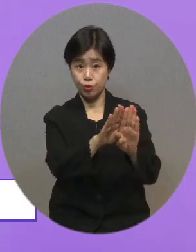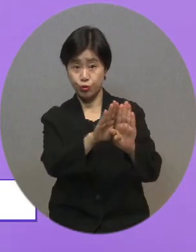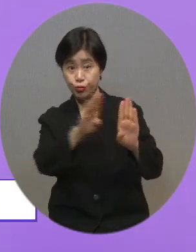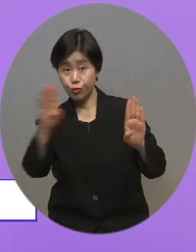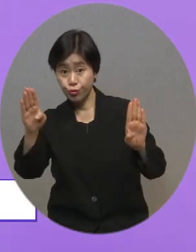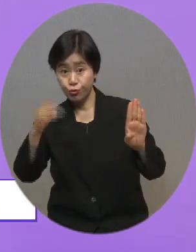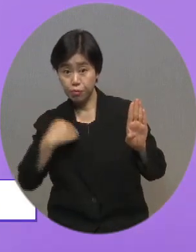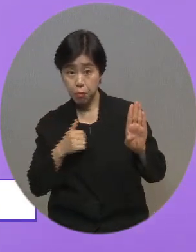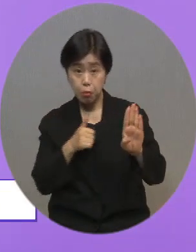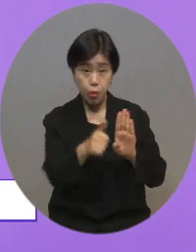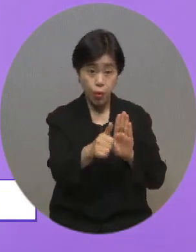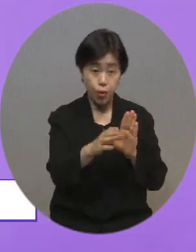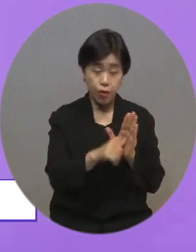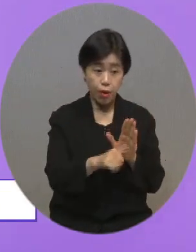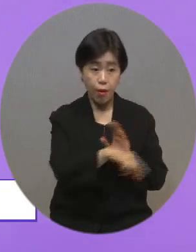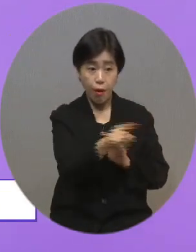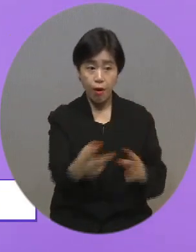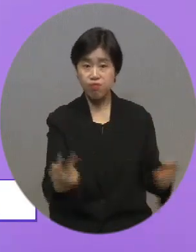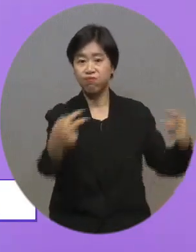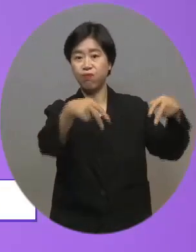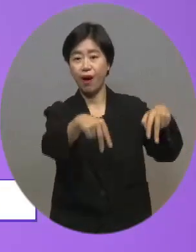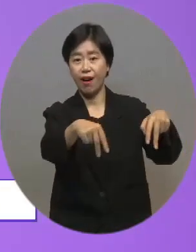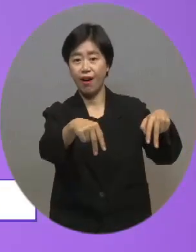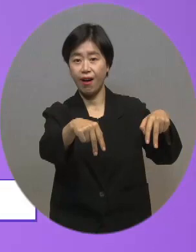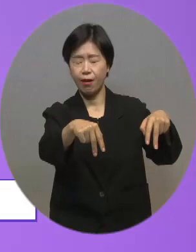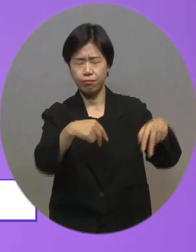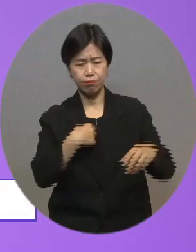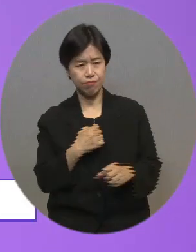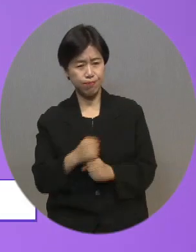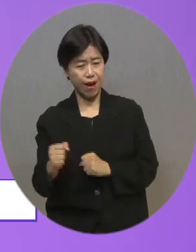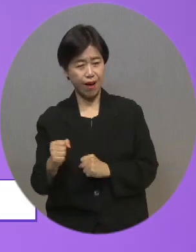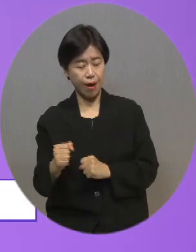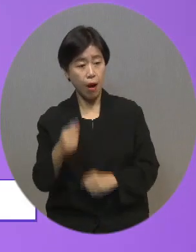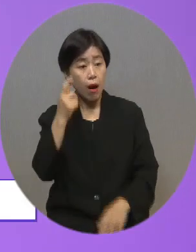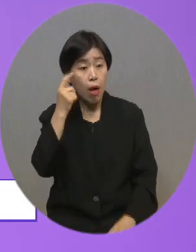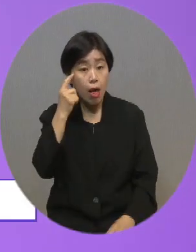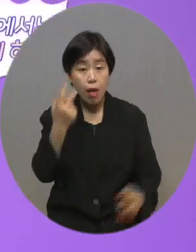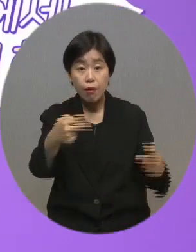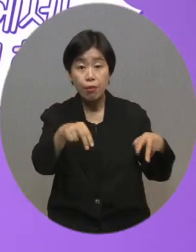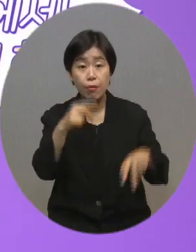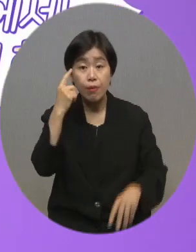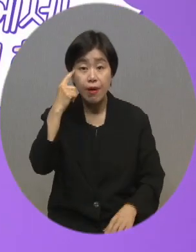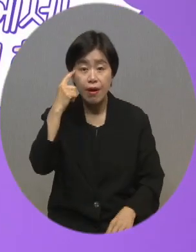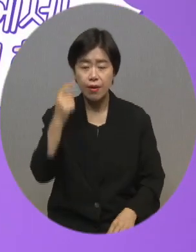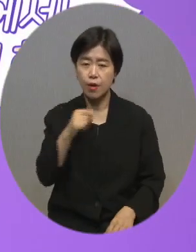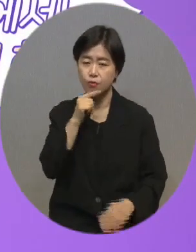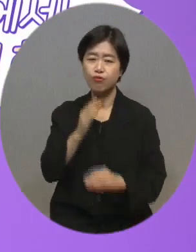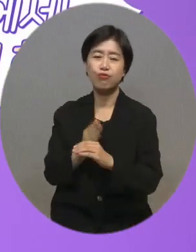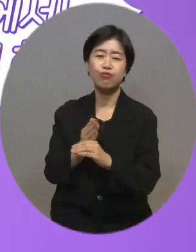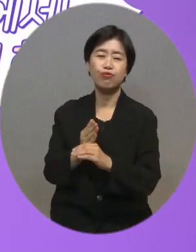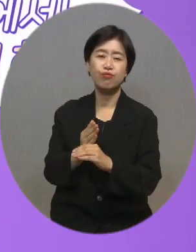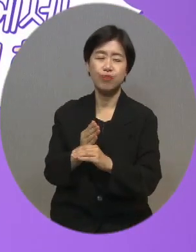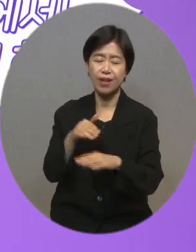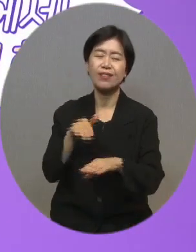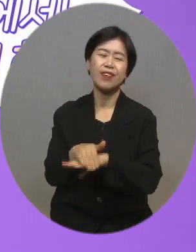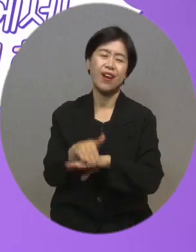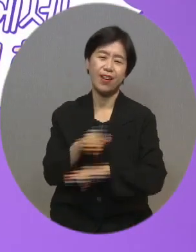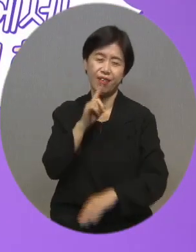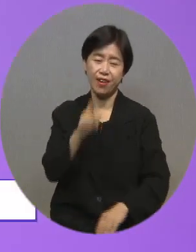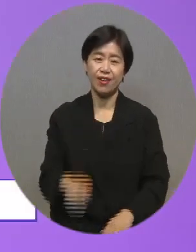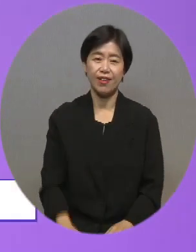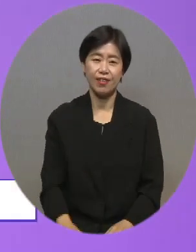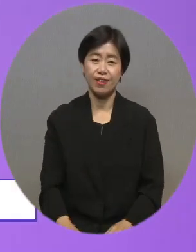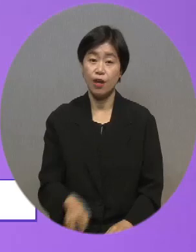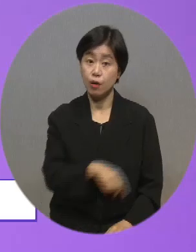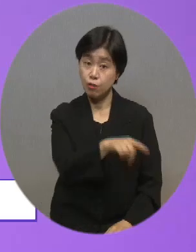모두 자리에서 벌떡 일어나는 거였어요. 당황스러워하면서 왜 그랬냐 물었더니 이제 북에서는 그렇게 한다고, 그리고 그